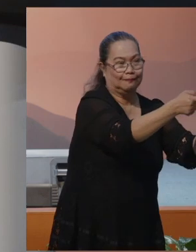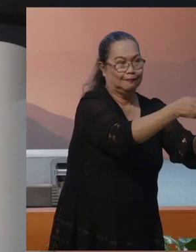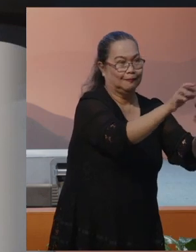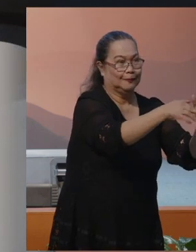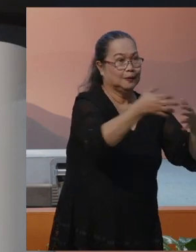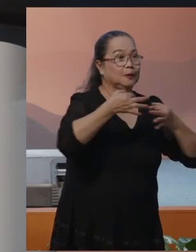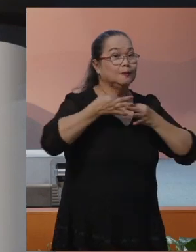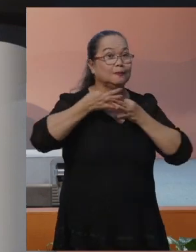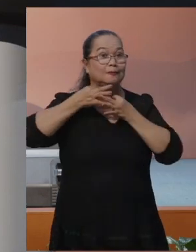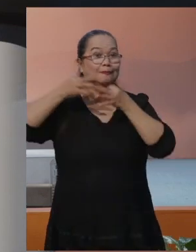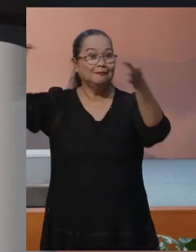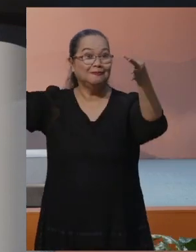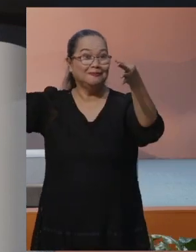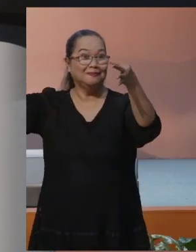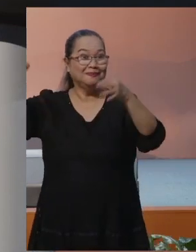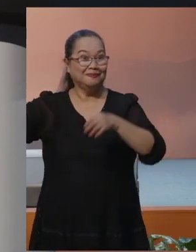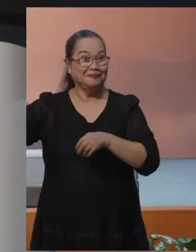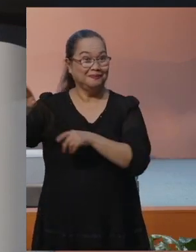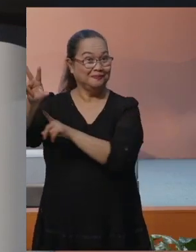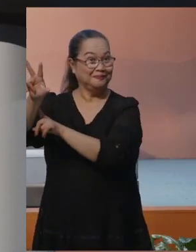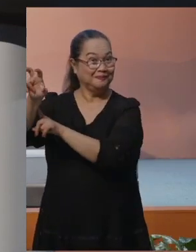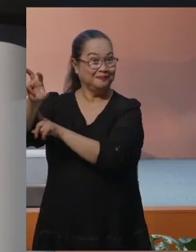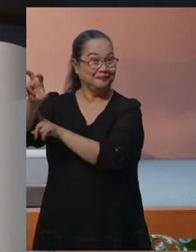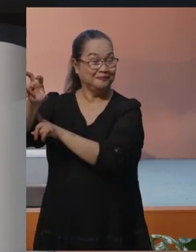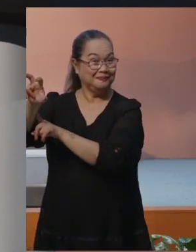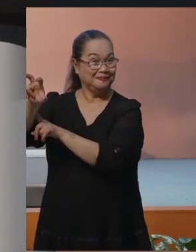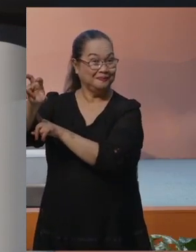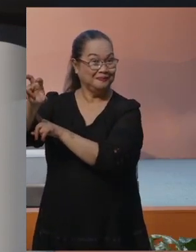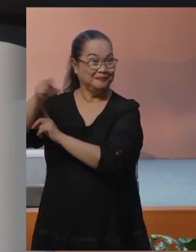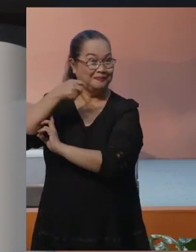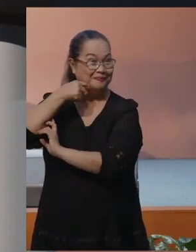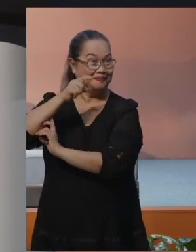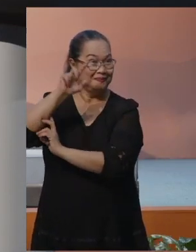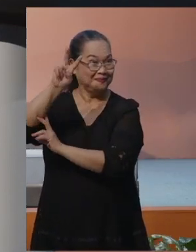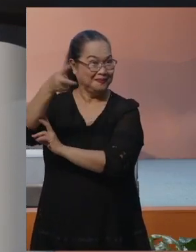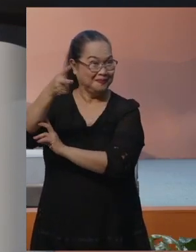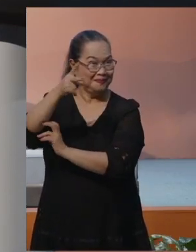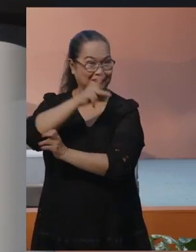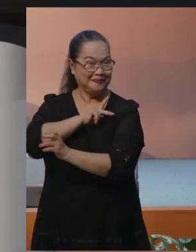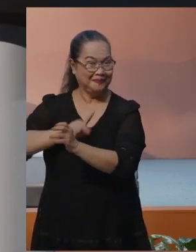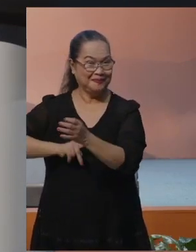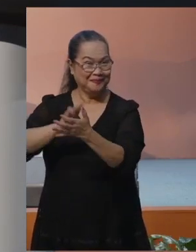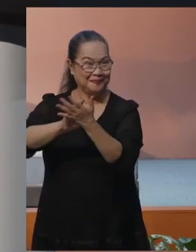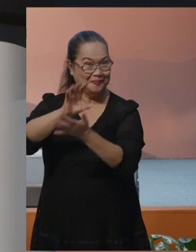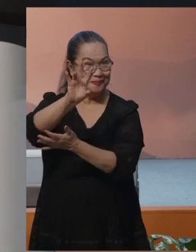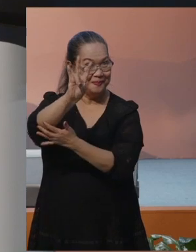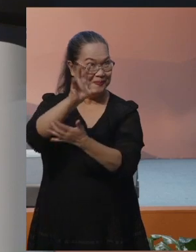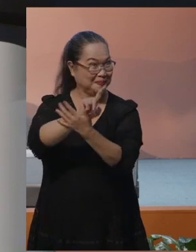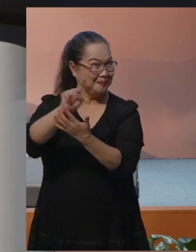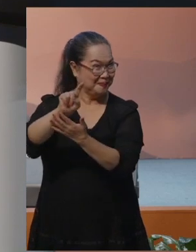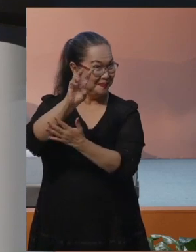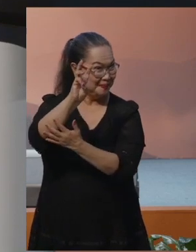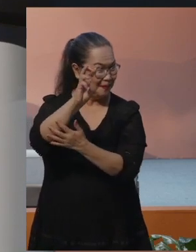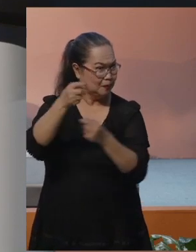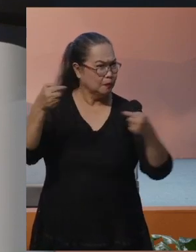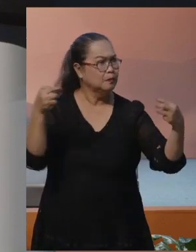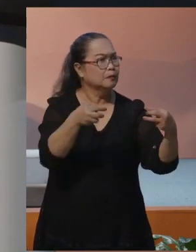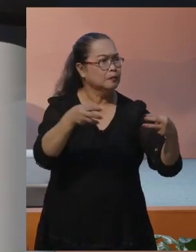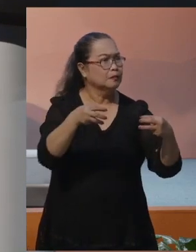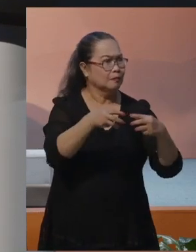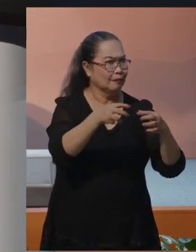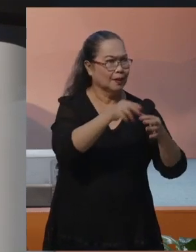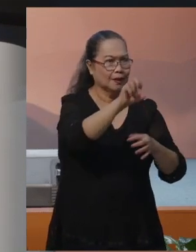sumigaw. Gagawin ulit ito ulit sa 2 Kings chapter 7 verse 6, laban sa mga